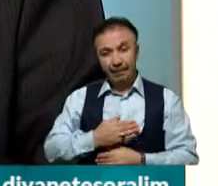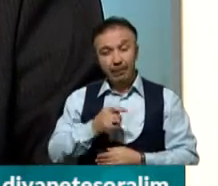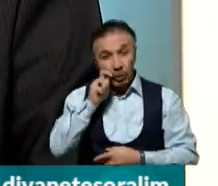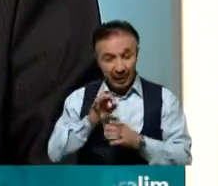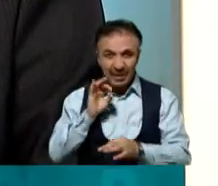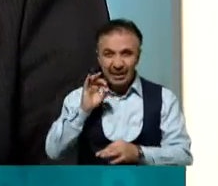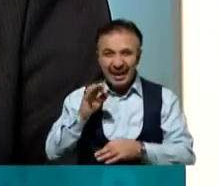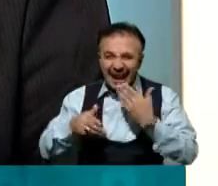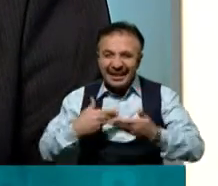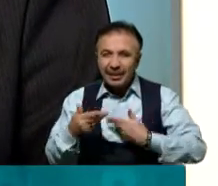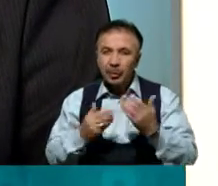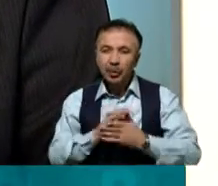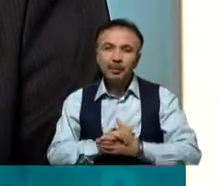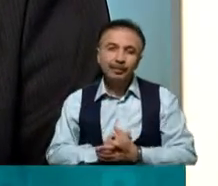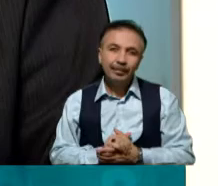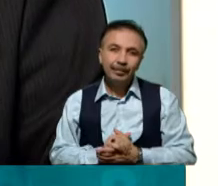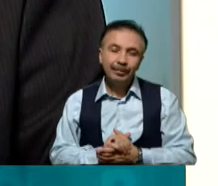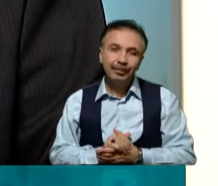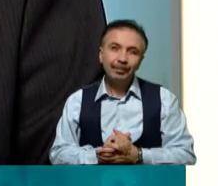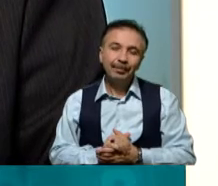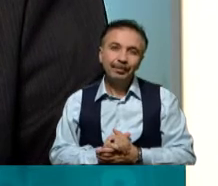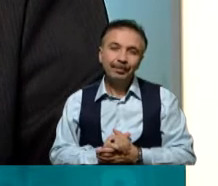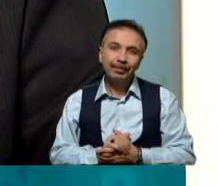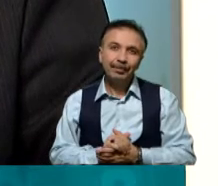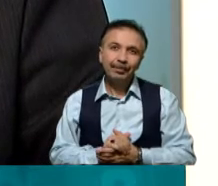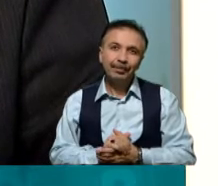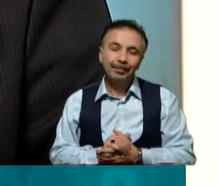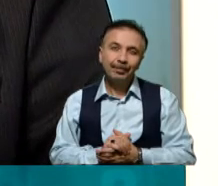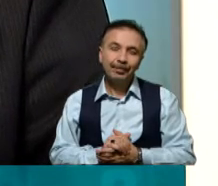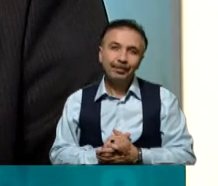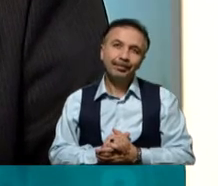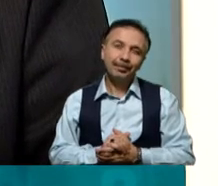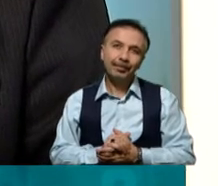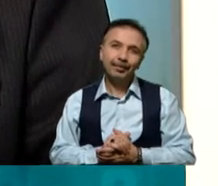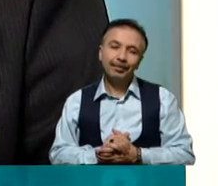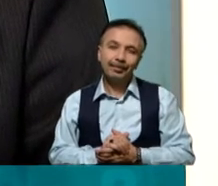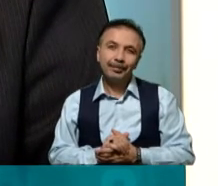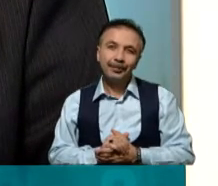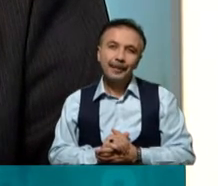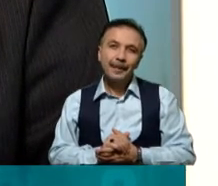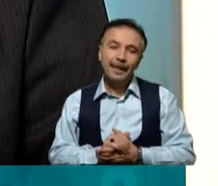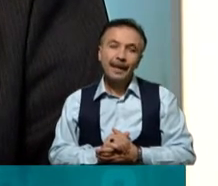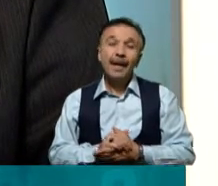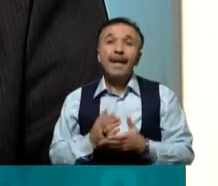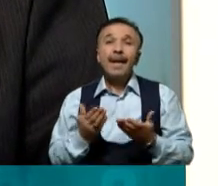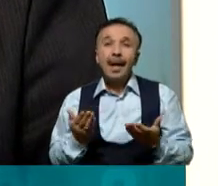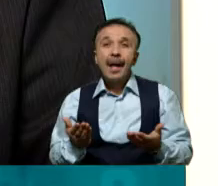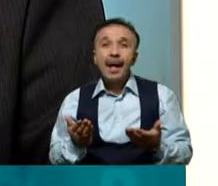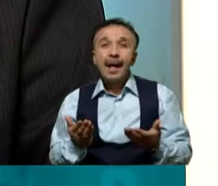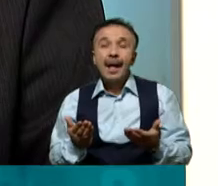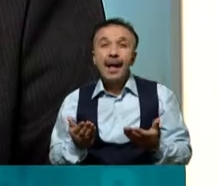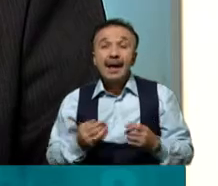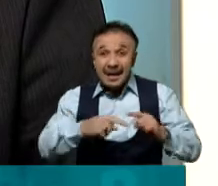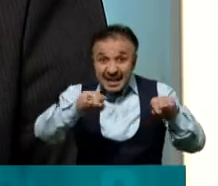bakın. Diyor ki Efendimiz, el-Müslim men selimel müslimune min lisanihi ve yedi. Yani